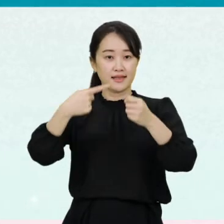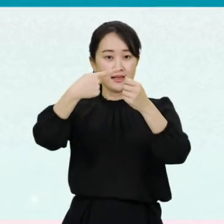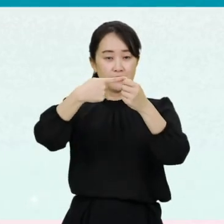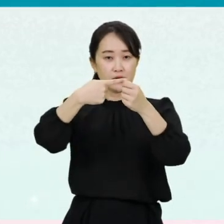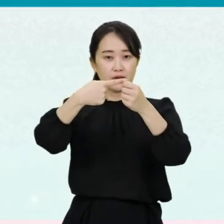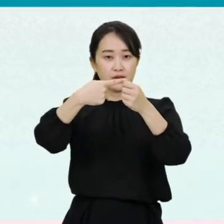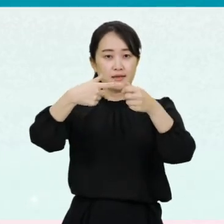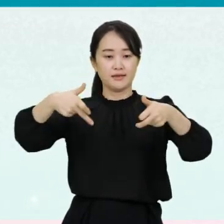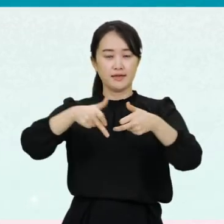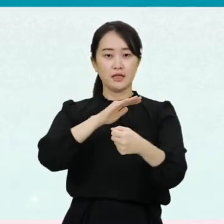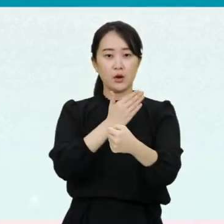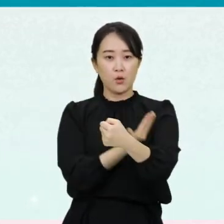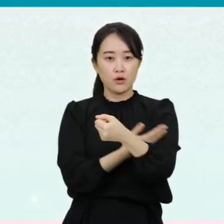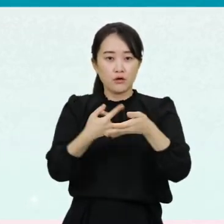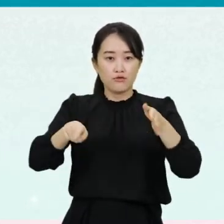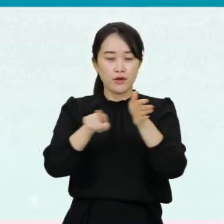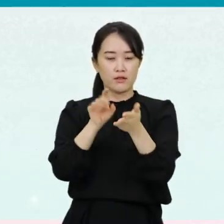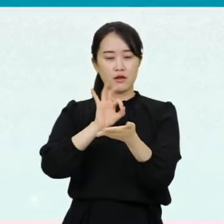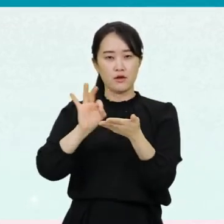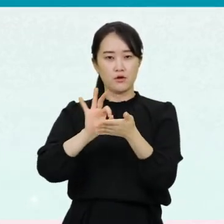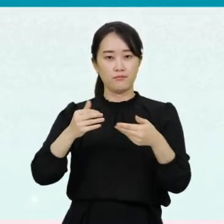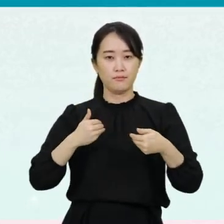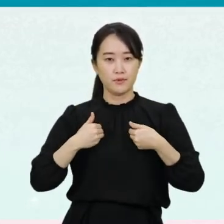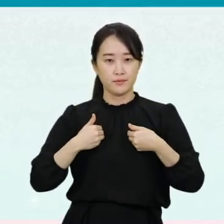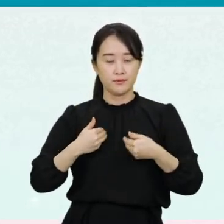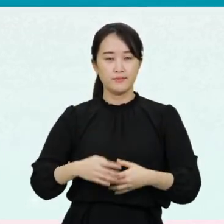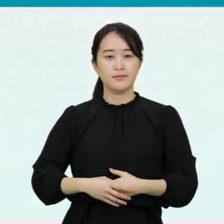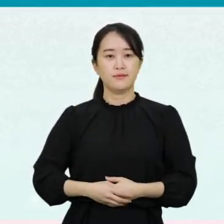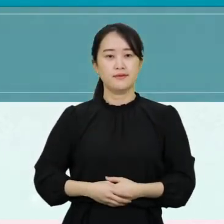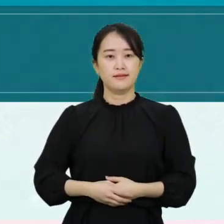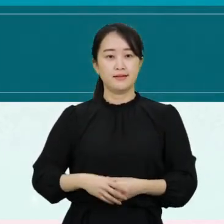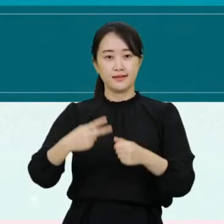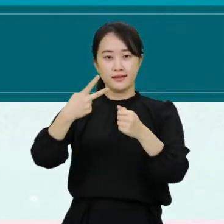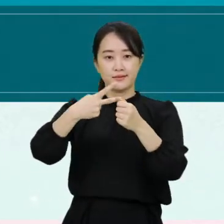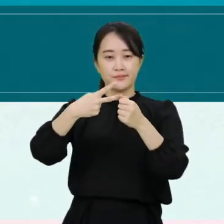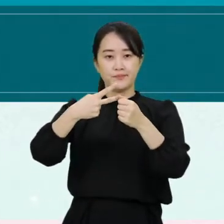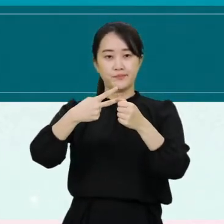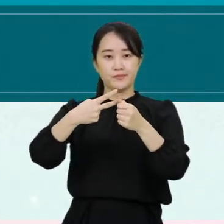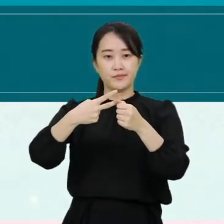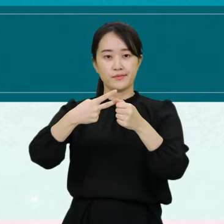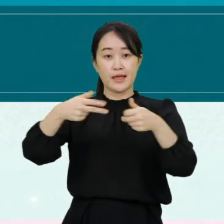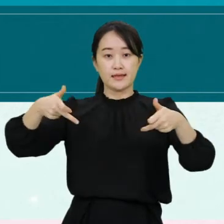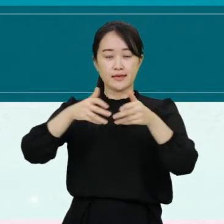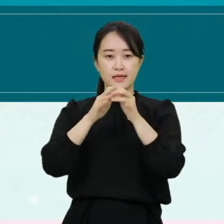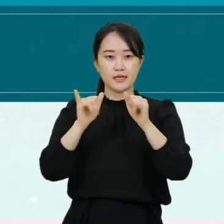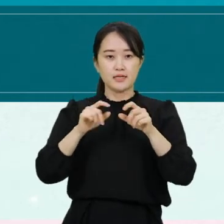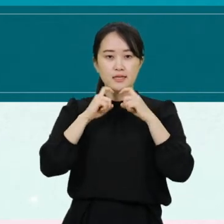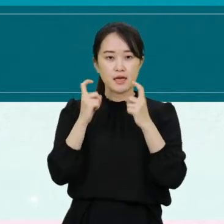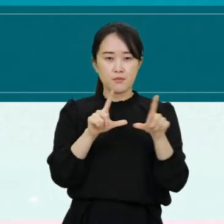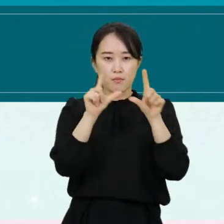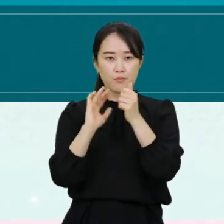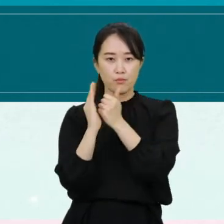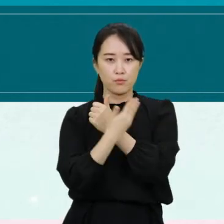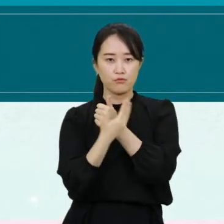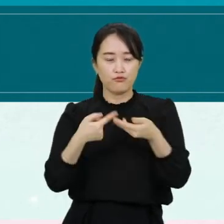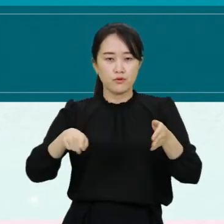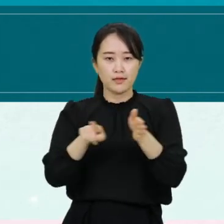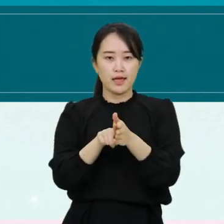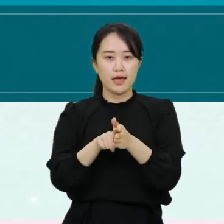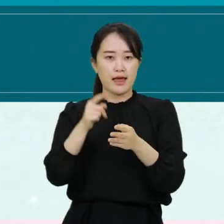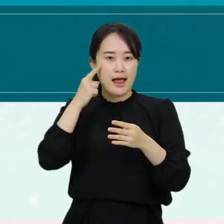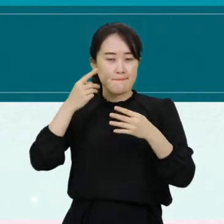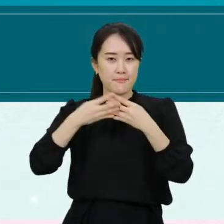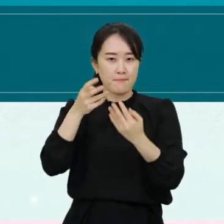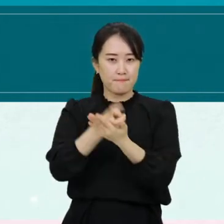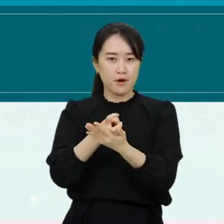1번, 장애인 권리를 위해서 사용되어야 한다. 2번, 장애인 사생활 보호를 위해